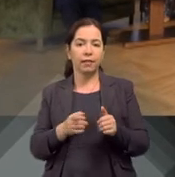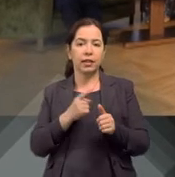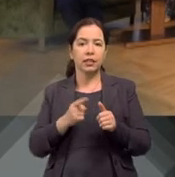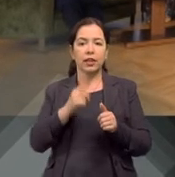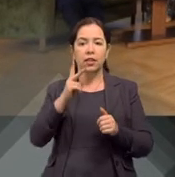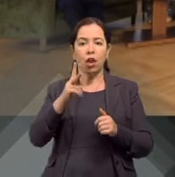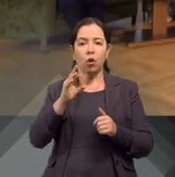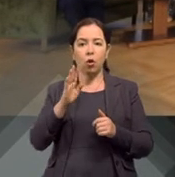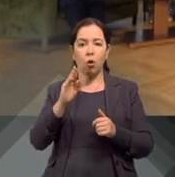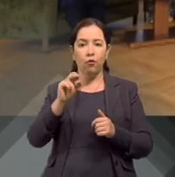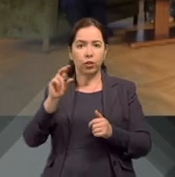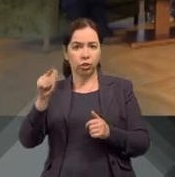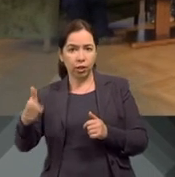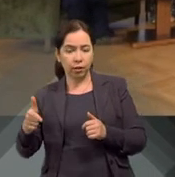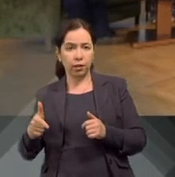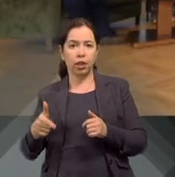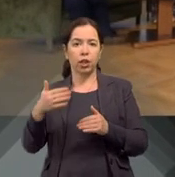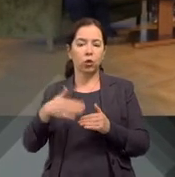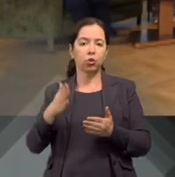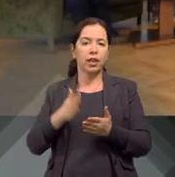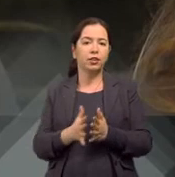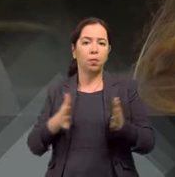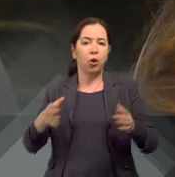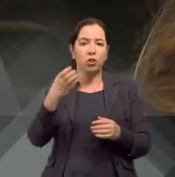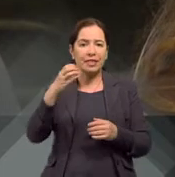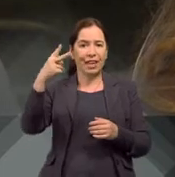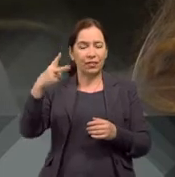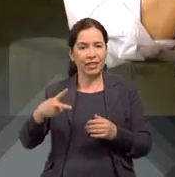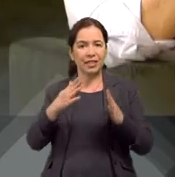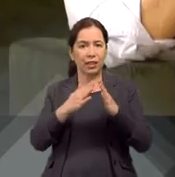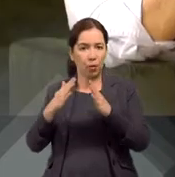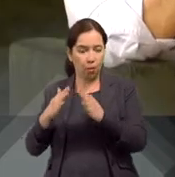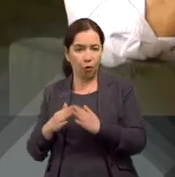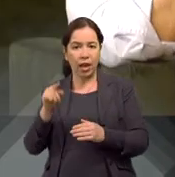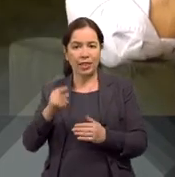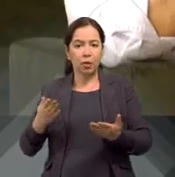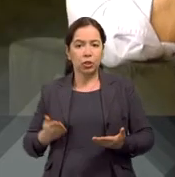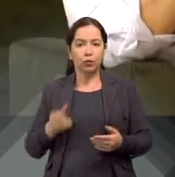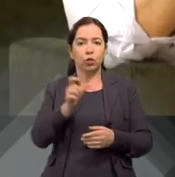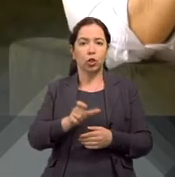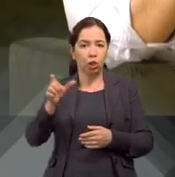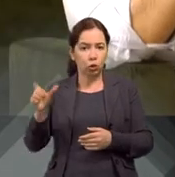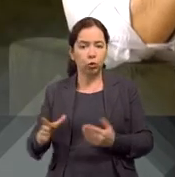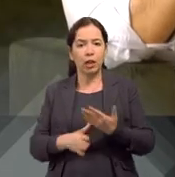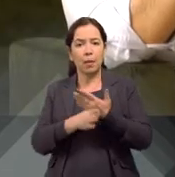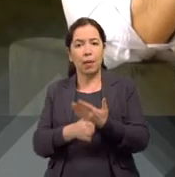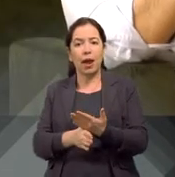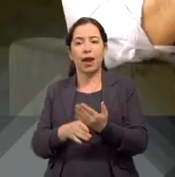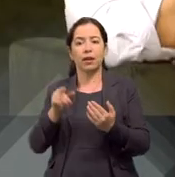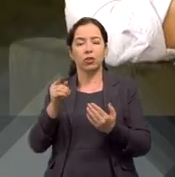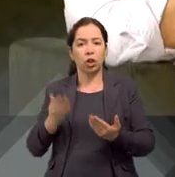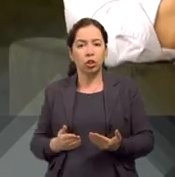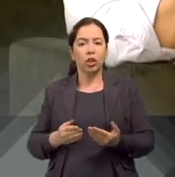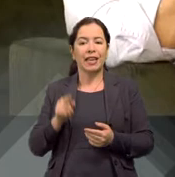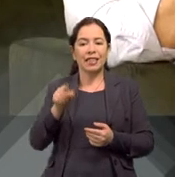кто нуждается в сопровождении, кто не способен жить сам. На вопрос о том, что для него значит быть взрослым, дал ответ,